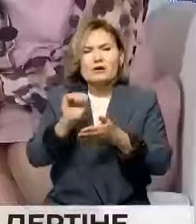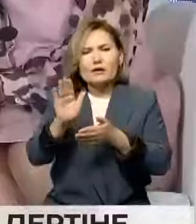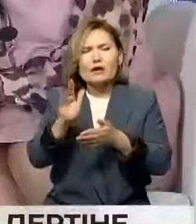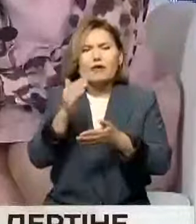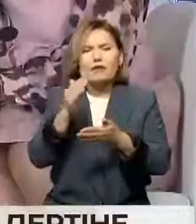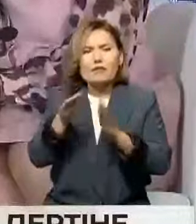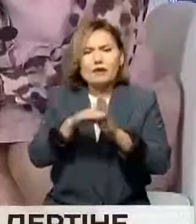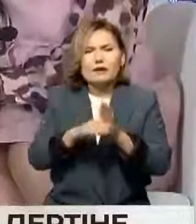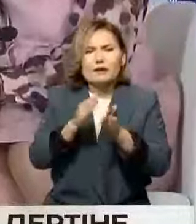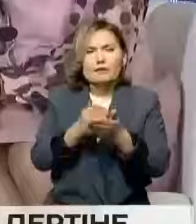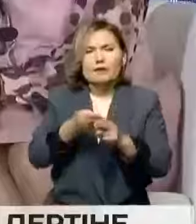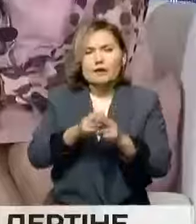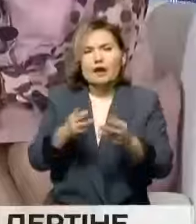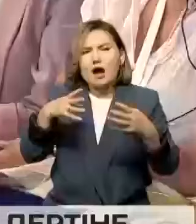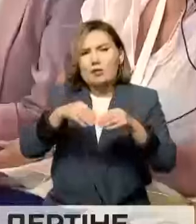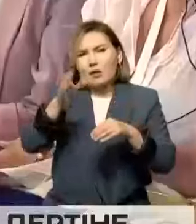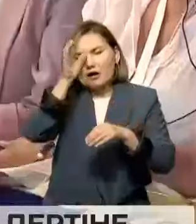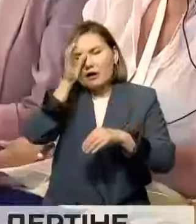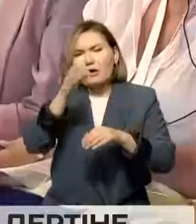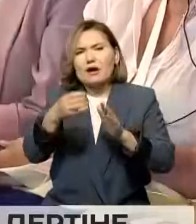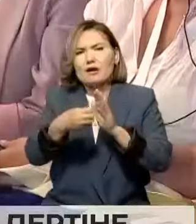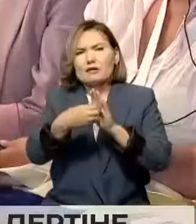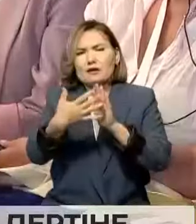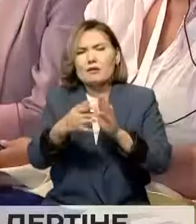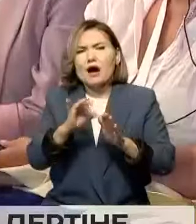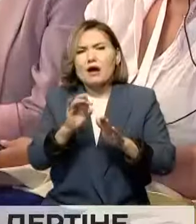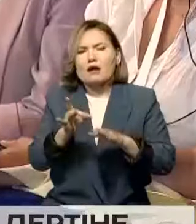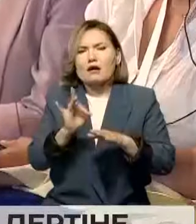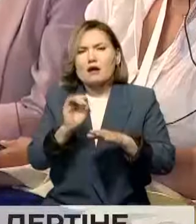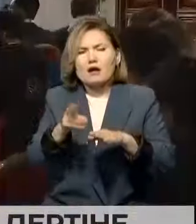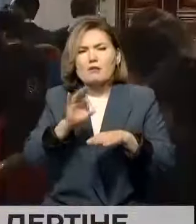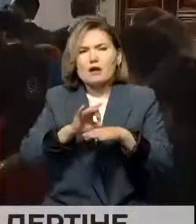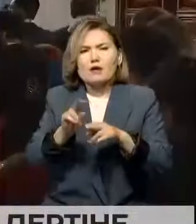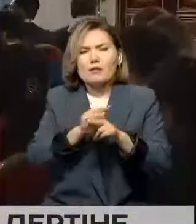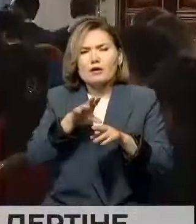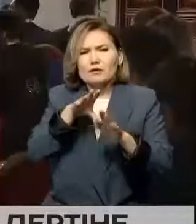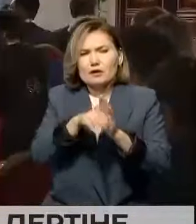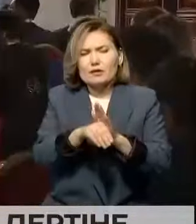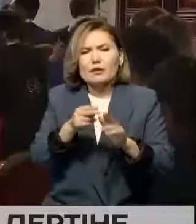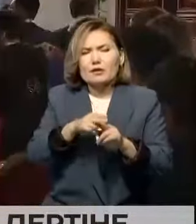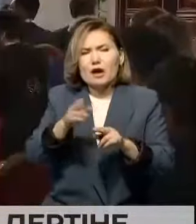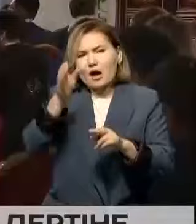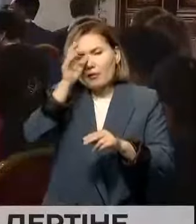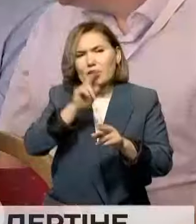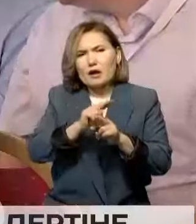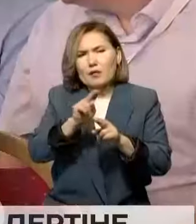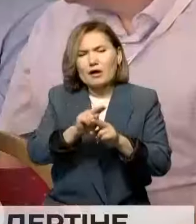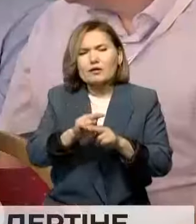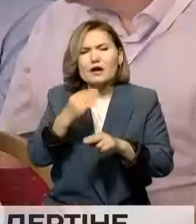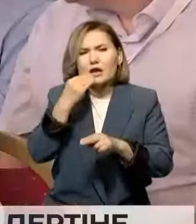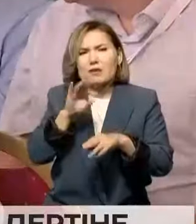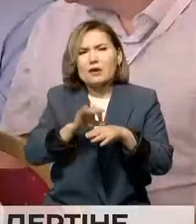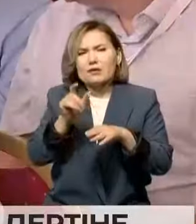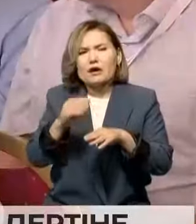бағдарламасы. Онколог дәрігерлерді біріктіре отырып, қатерлі ісікпен күресуді көздейді. Мақсаты зерттеу, білім беру және науқастарға